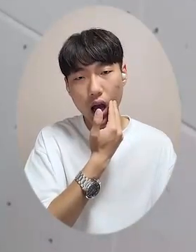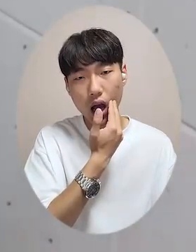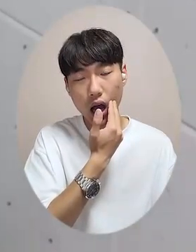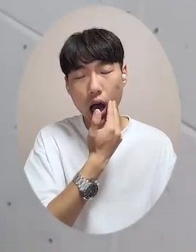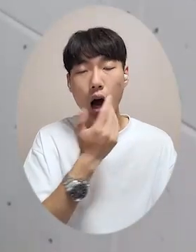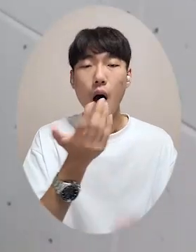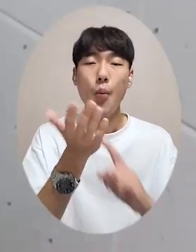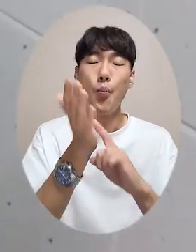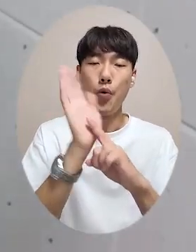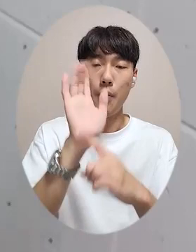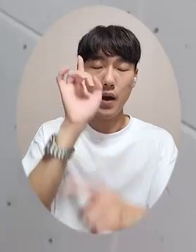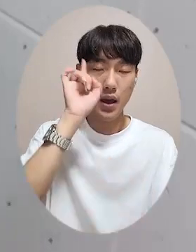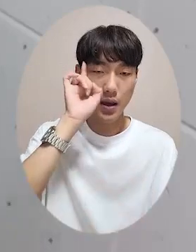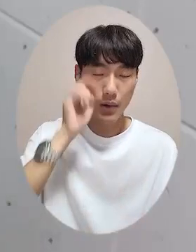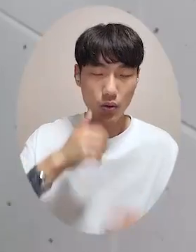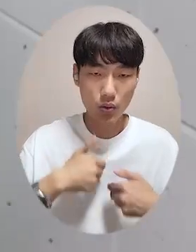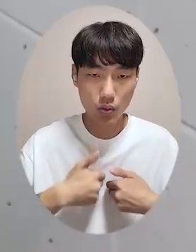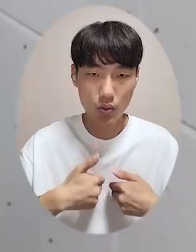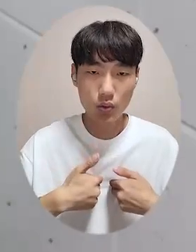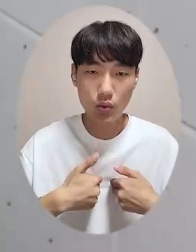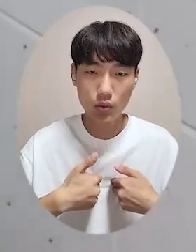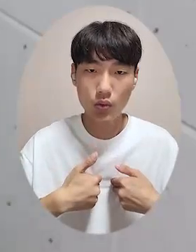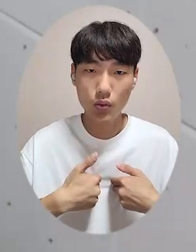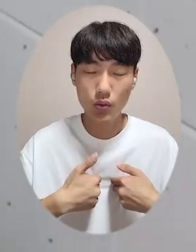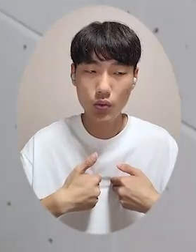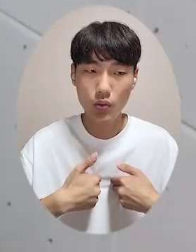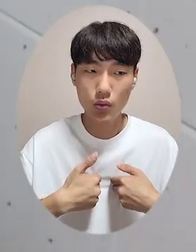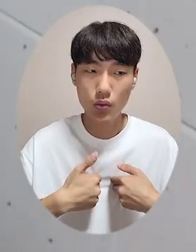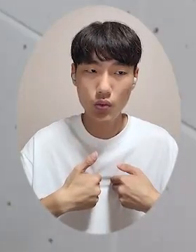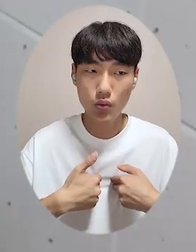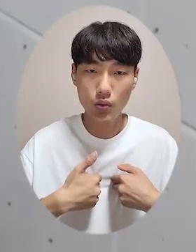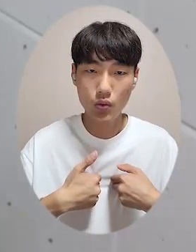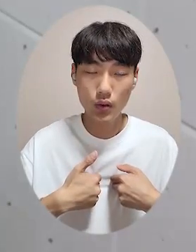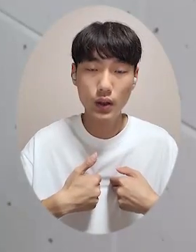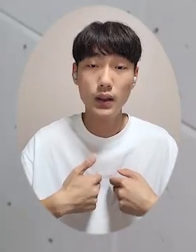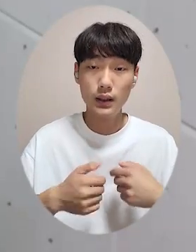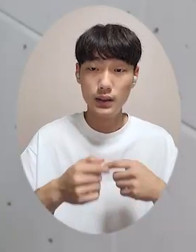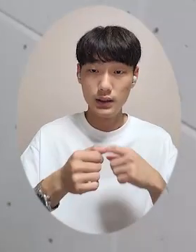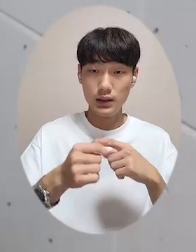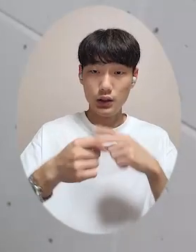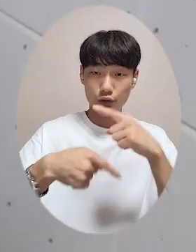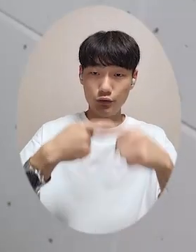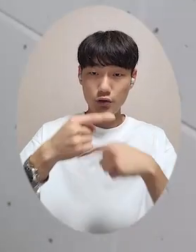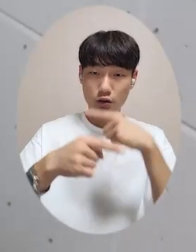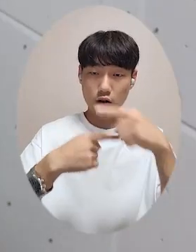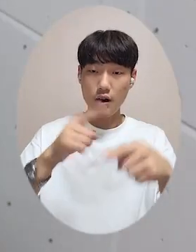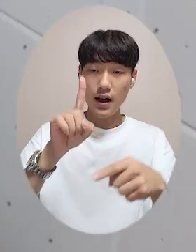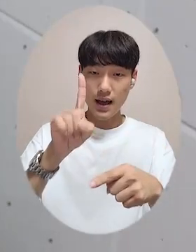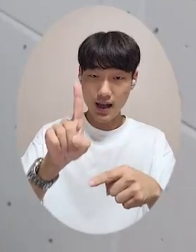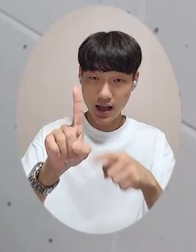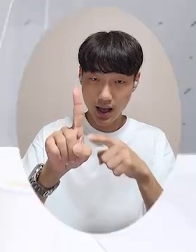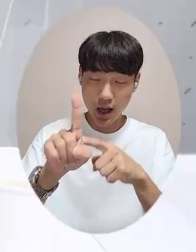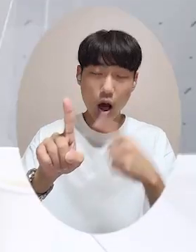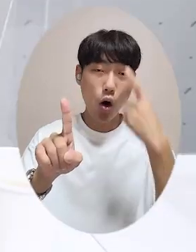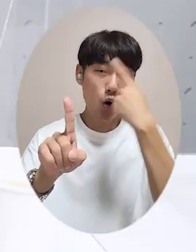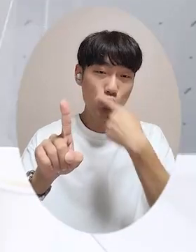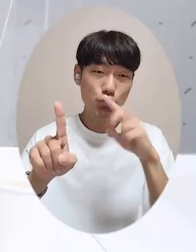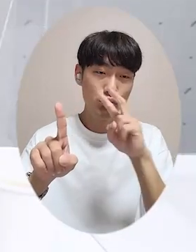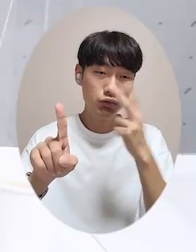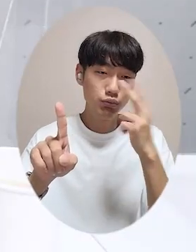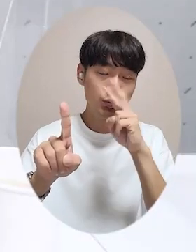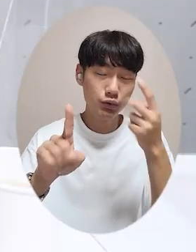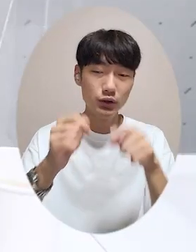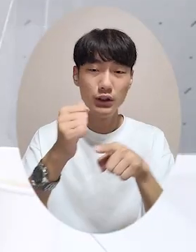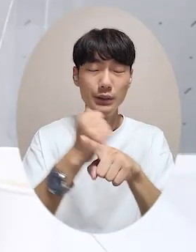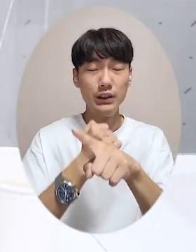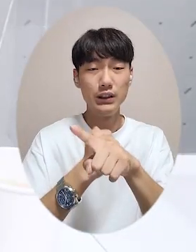표현이 되니까 표정 하나로 이제 수어가 완전 뜻이 바뀌는 수어도 되게 많습니다.